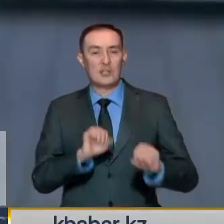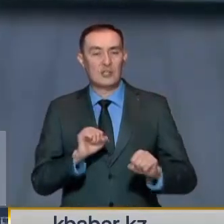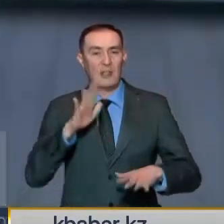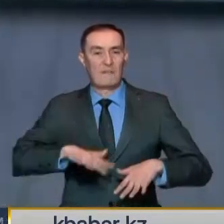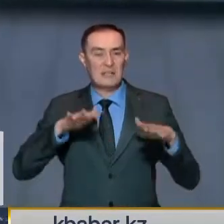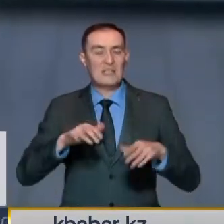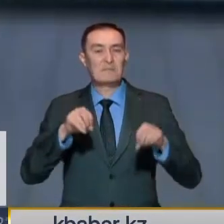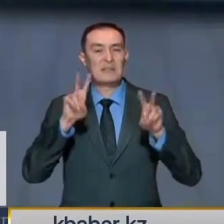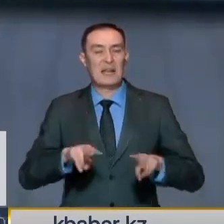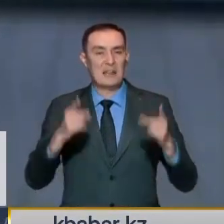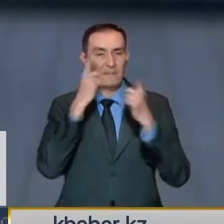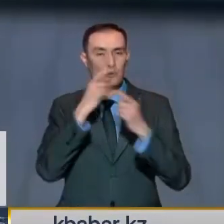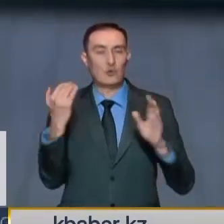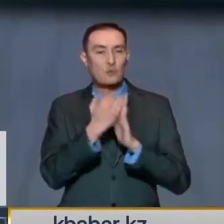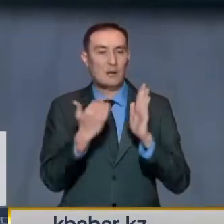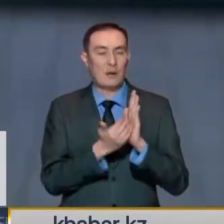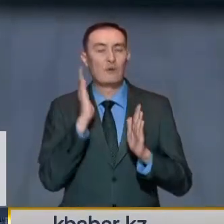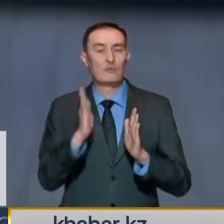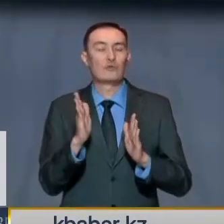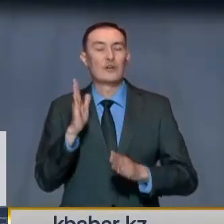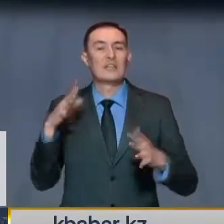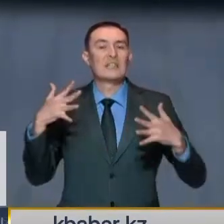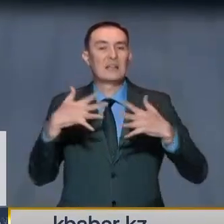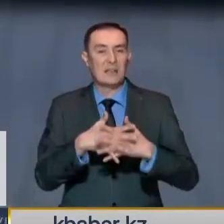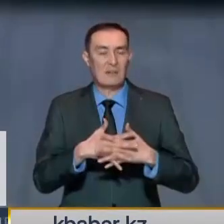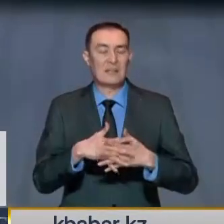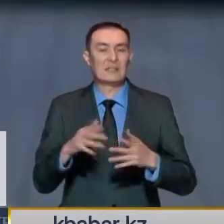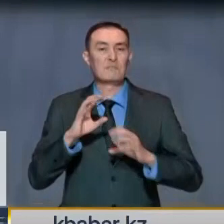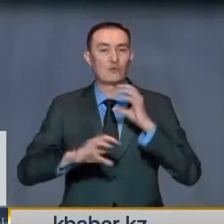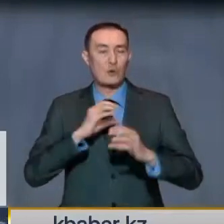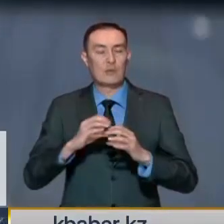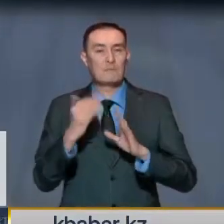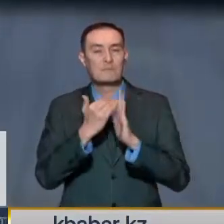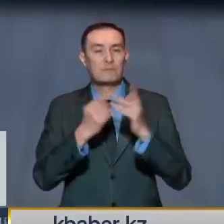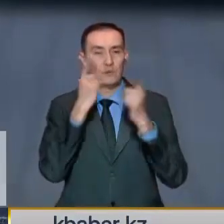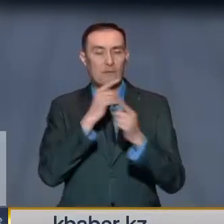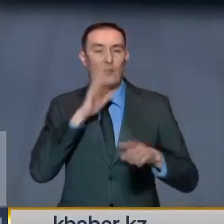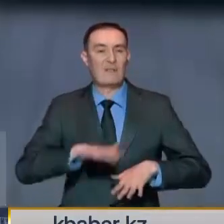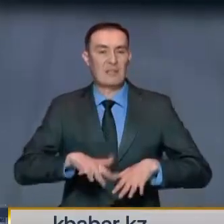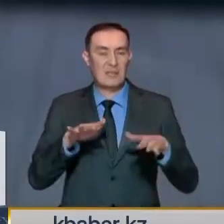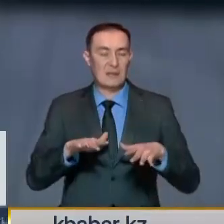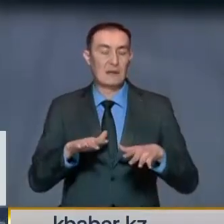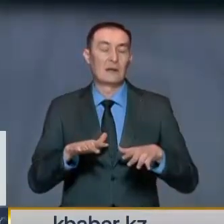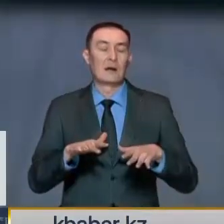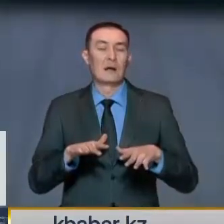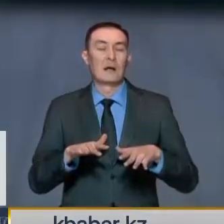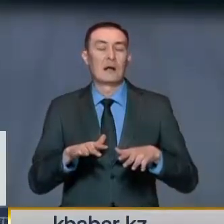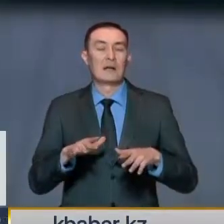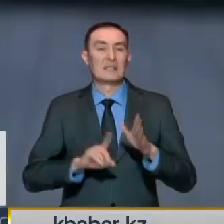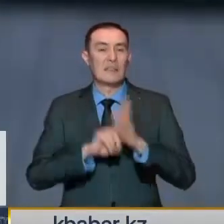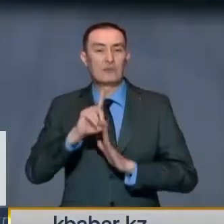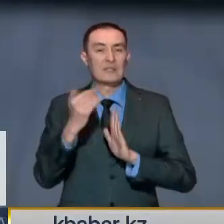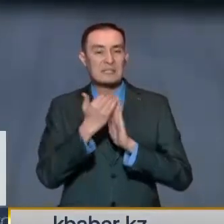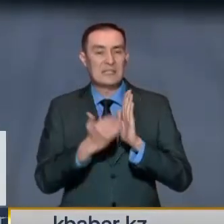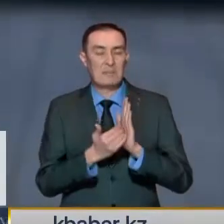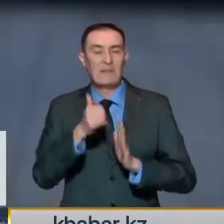разрабатывают специальную информационную систему, которая в будущем будет интегрирована с глобальной системой предупреждения о наводнениях GLOWFAST. Запуск системы в